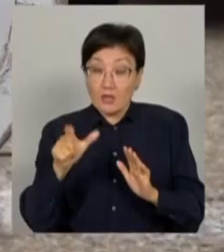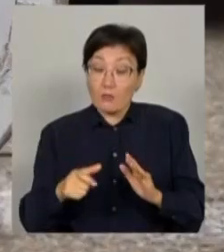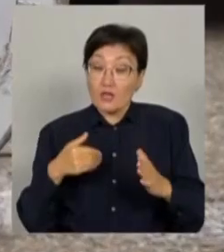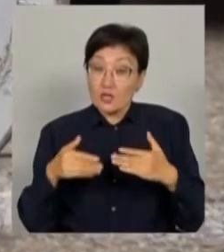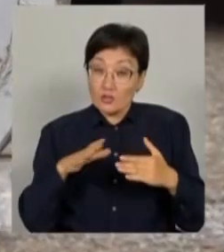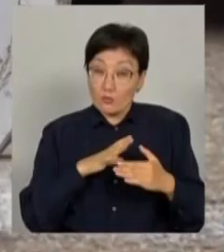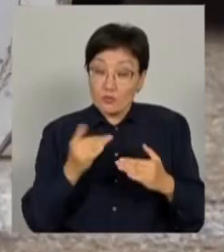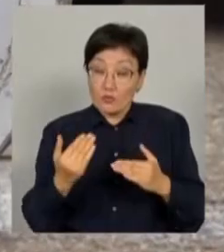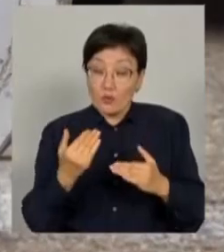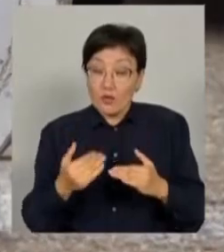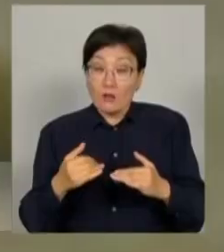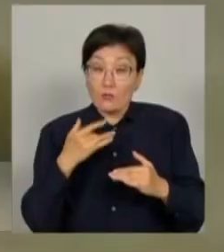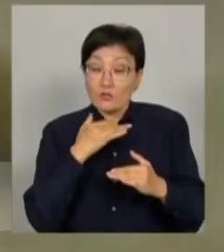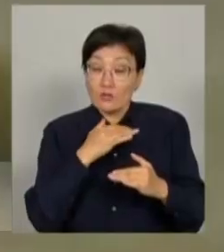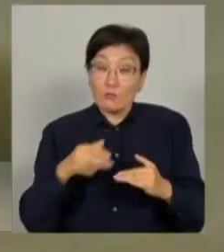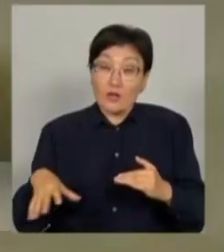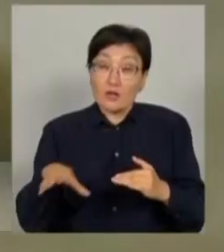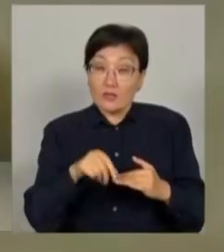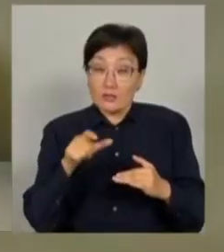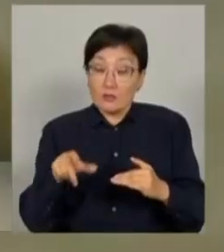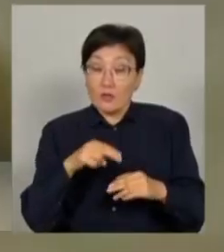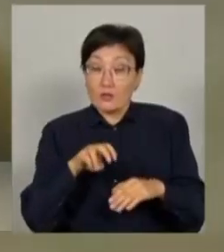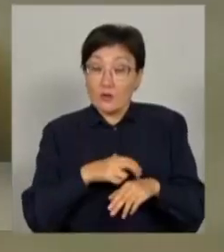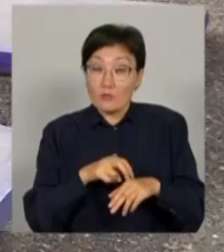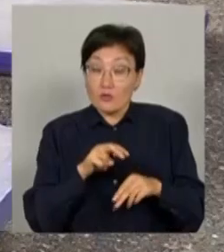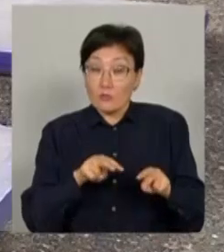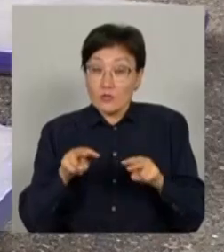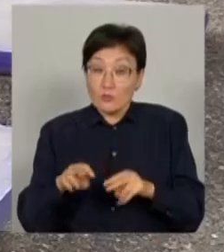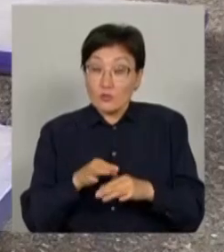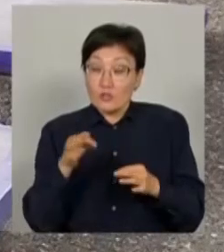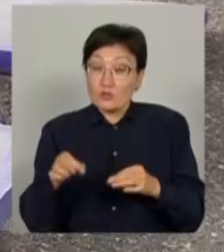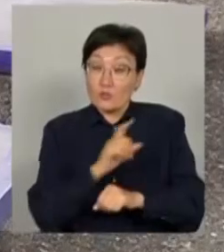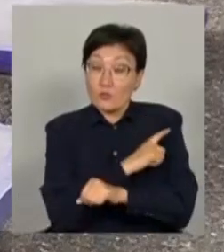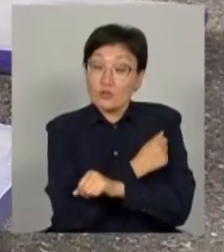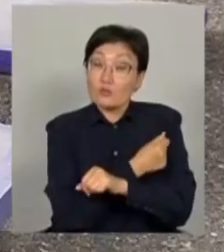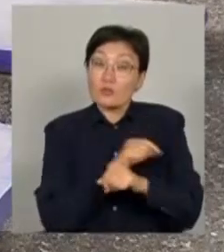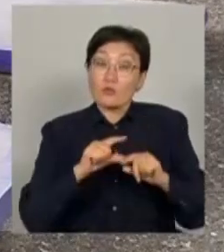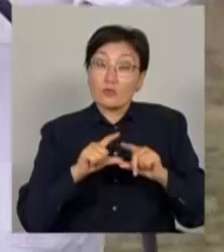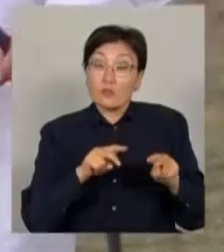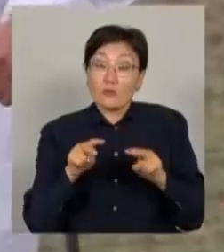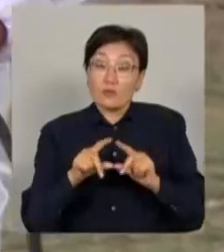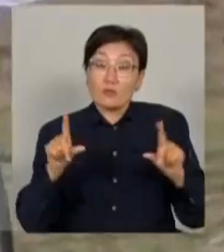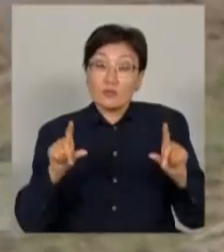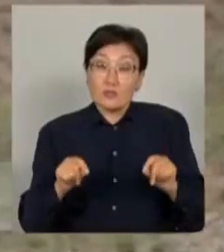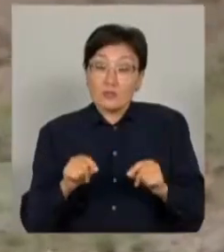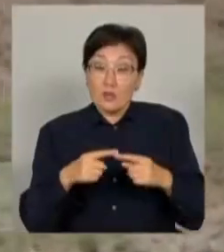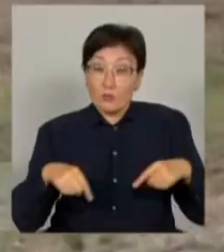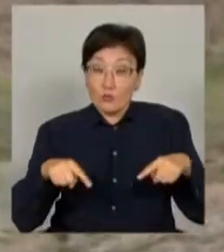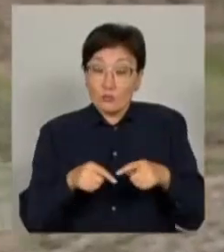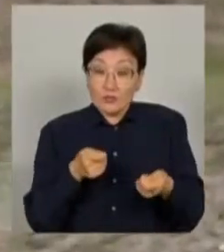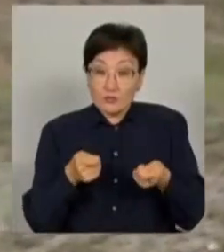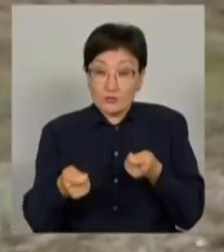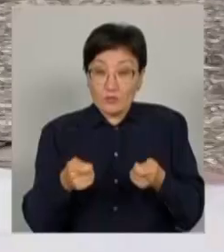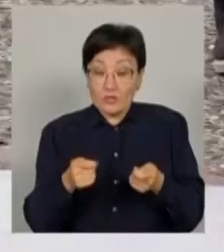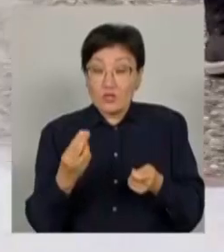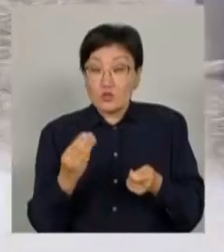болған. Қазір олардың барлығы дәрігерлердің бақылауында. Бұл туралы облыстық санитариялық-эпидемиологиялық бақылау департаментінің бөлім басшысы